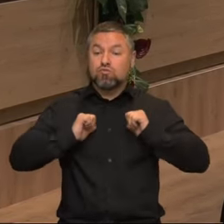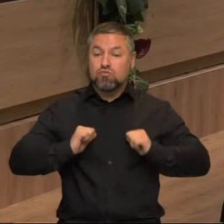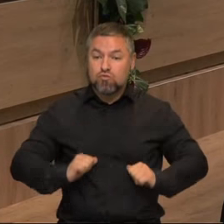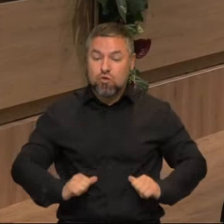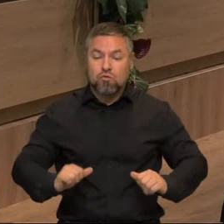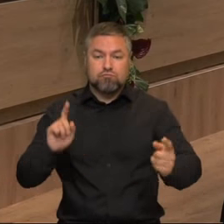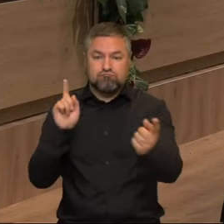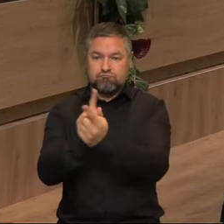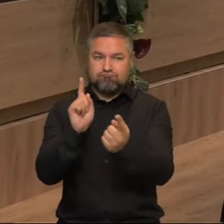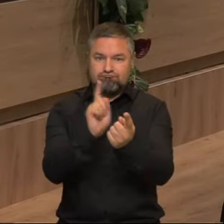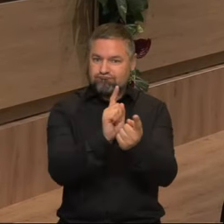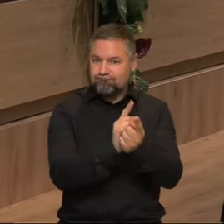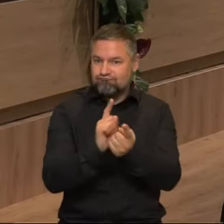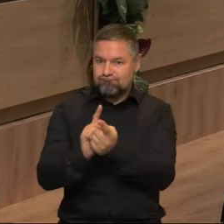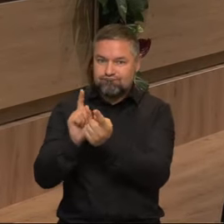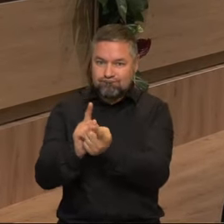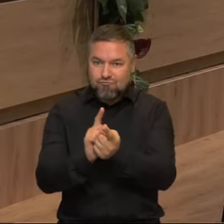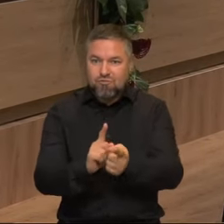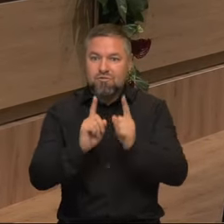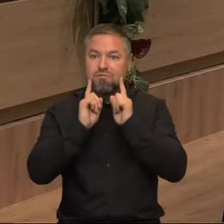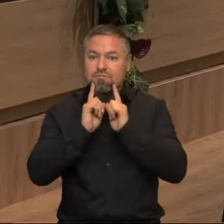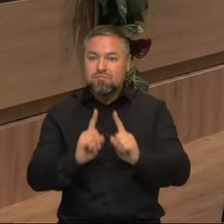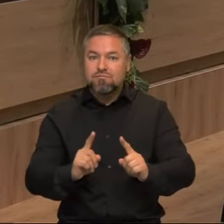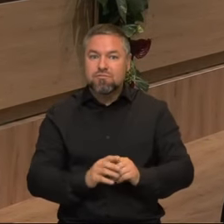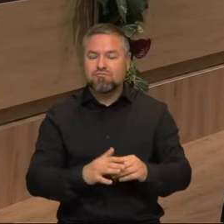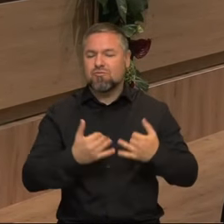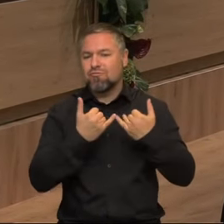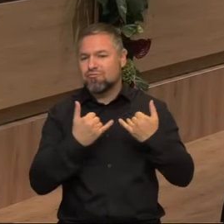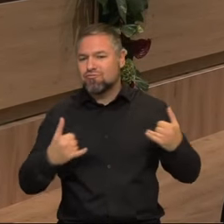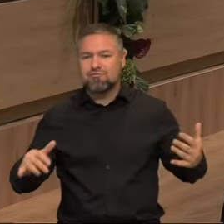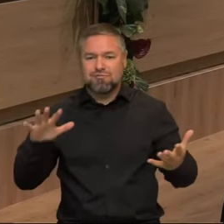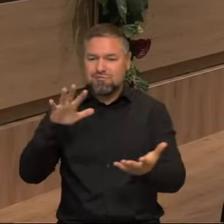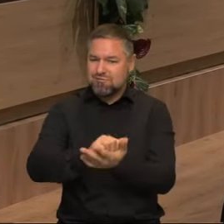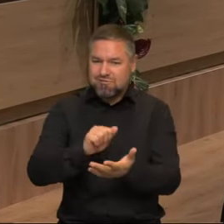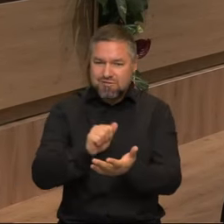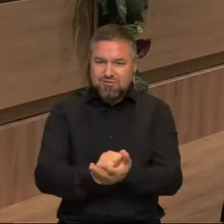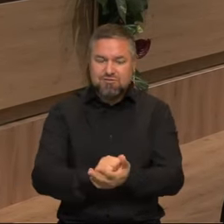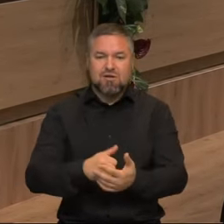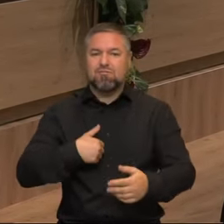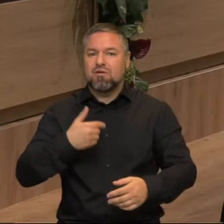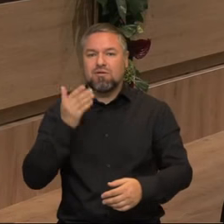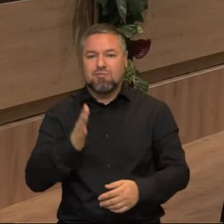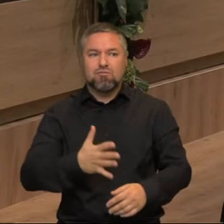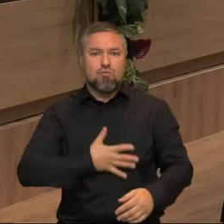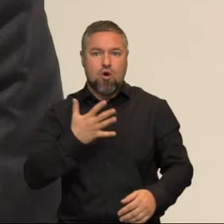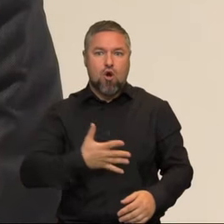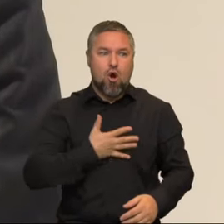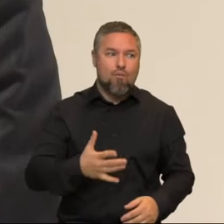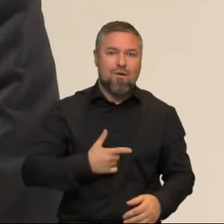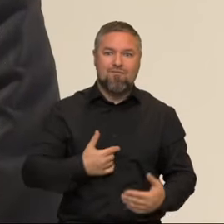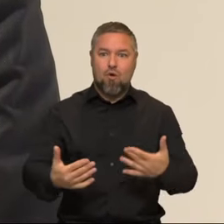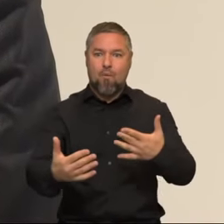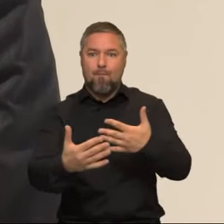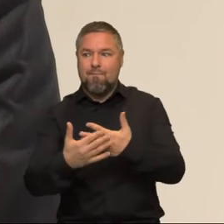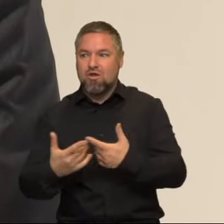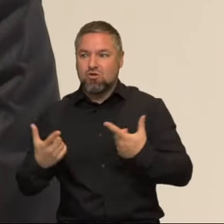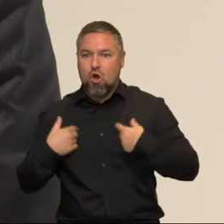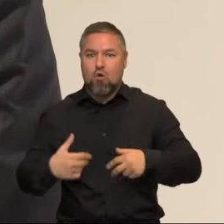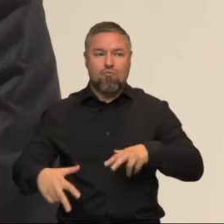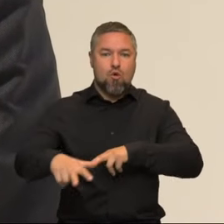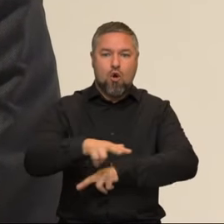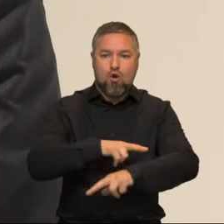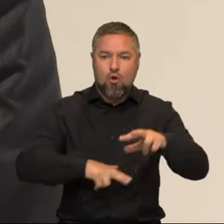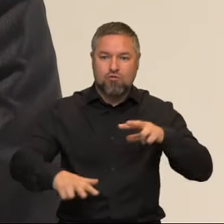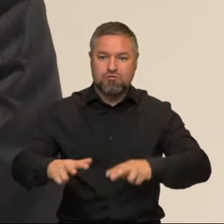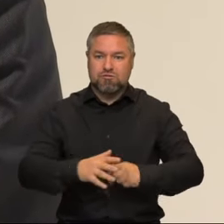spokojnie spotykać się na różnego rodzaju zajęciach, żebyśmy nie mieli obaw o naszych najbliższych, o